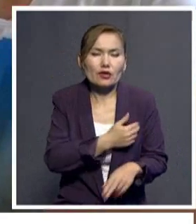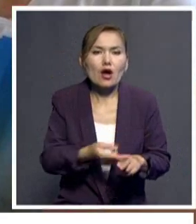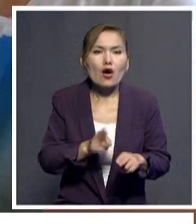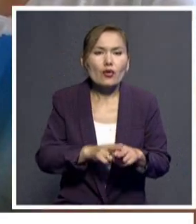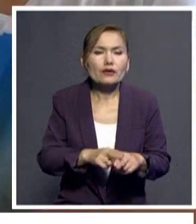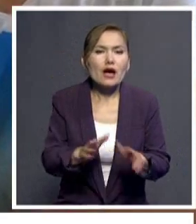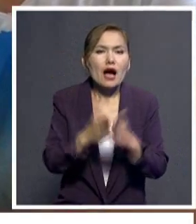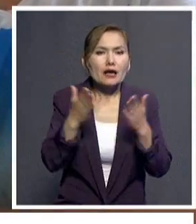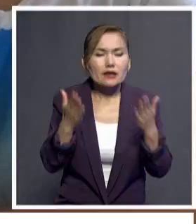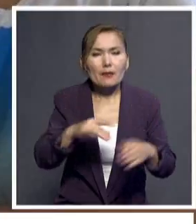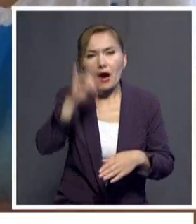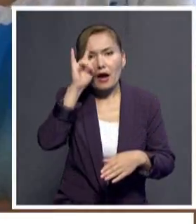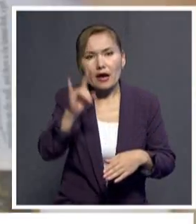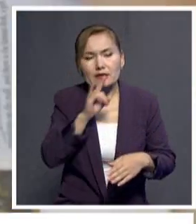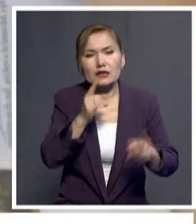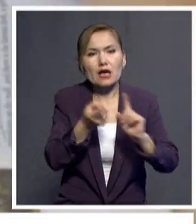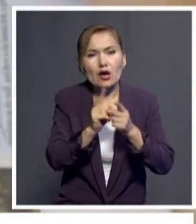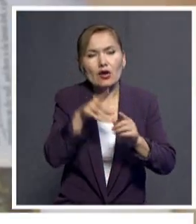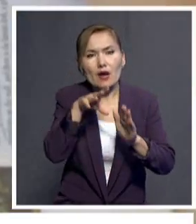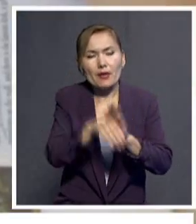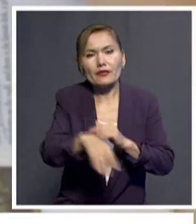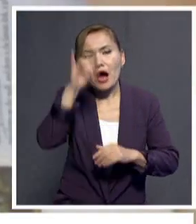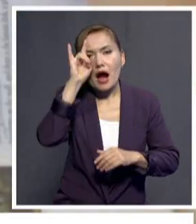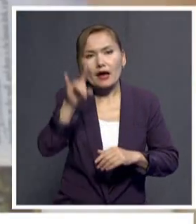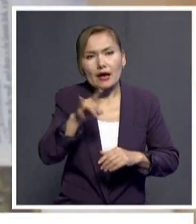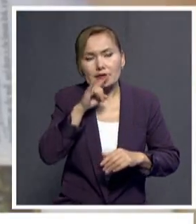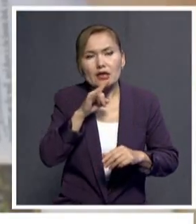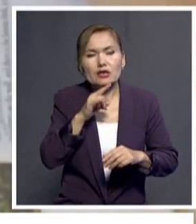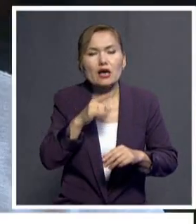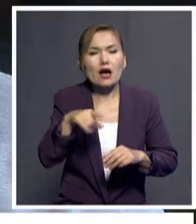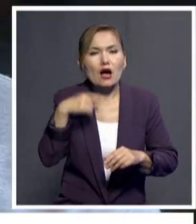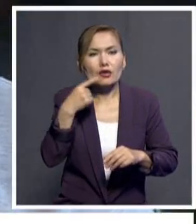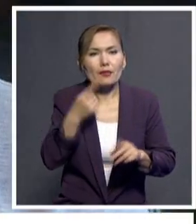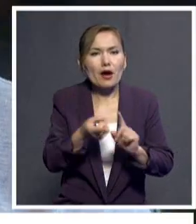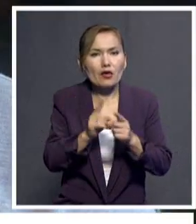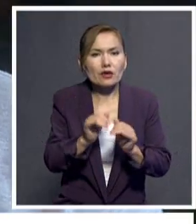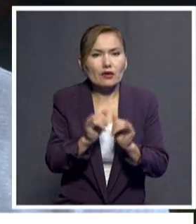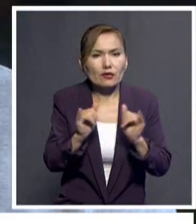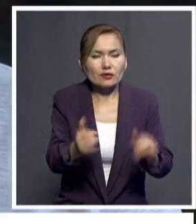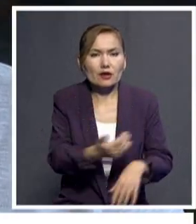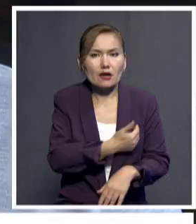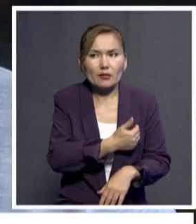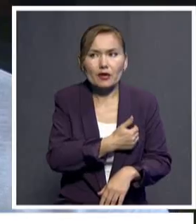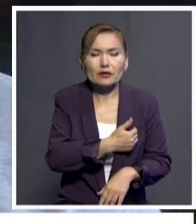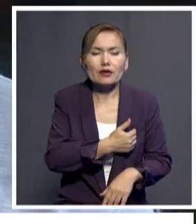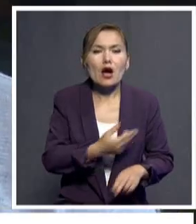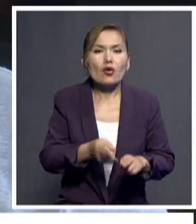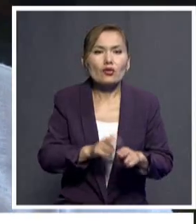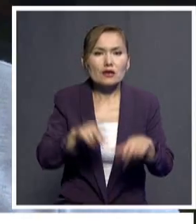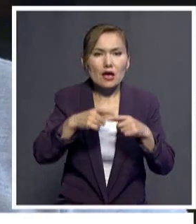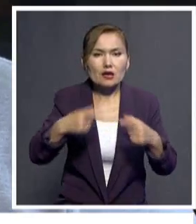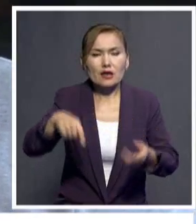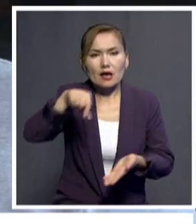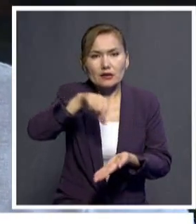саладағы кітаптарды қазақшаға аударып, бизнестің тілін қазақша сөйлетуді мақсат еткен. Негізі ОБТ тапсырған балалар, қазір